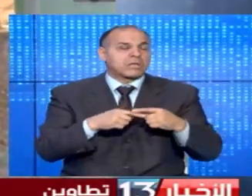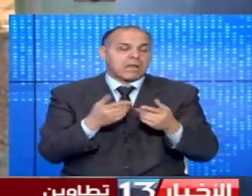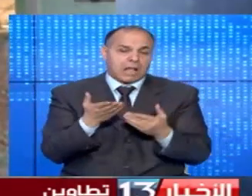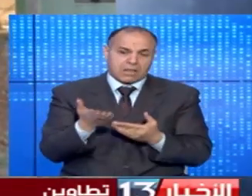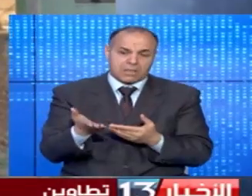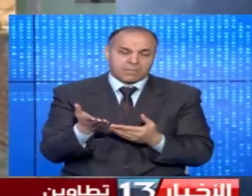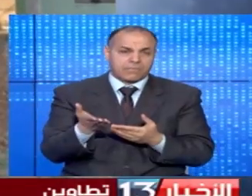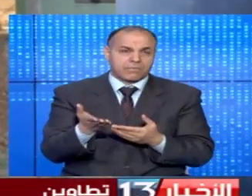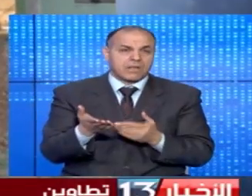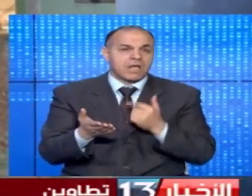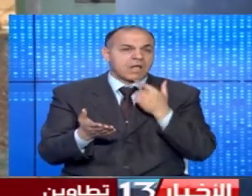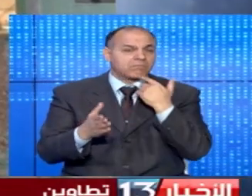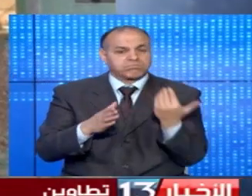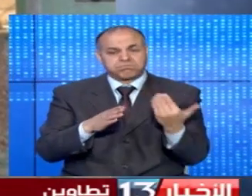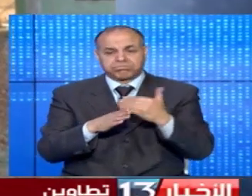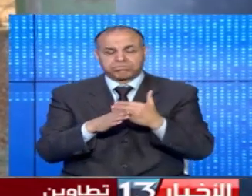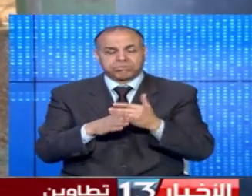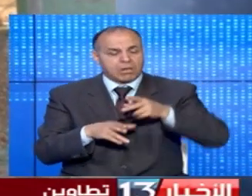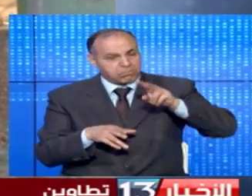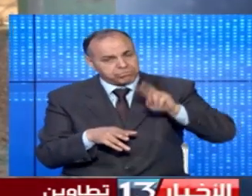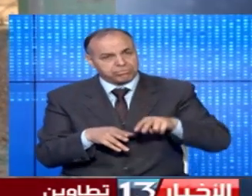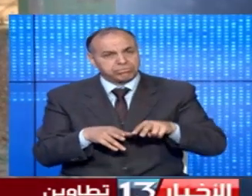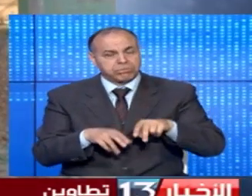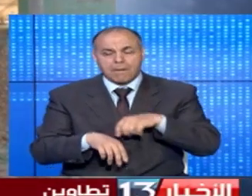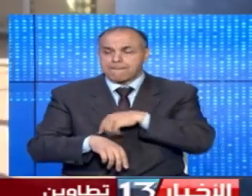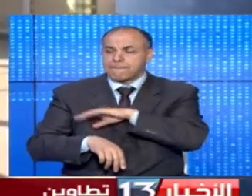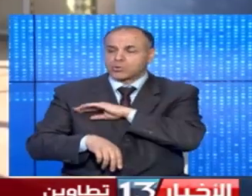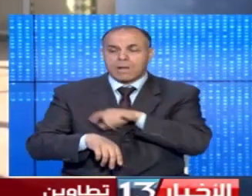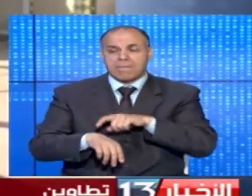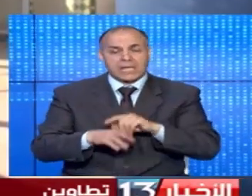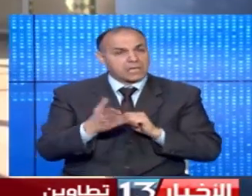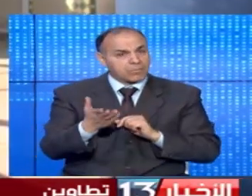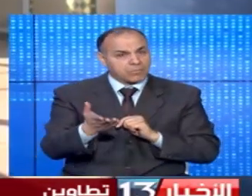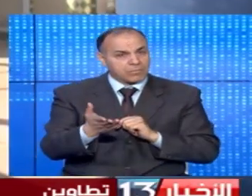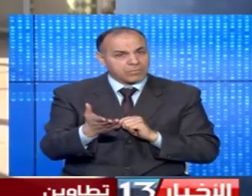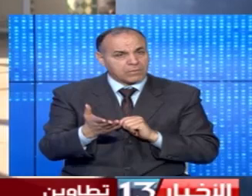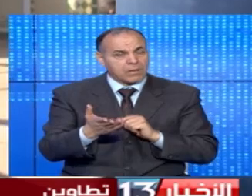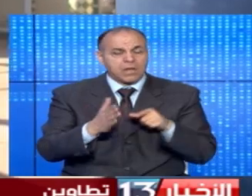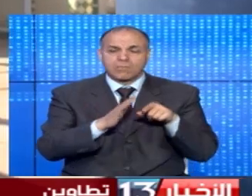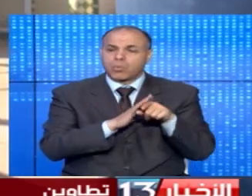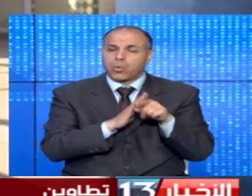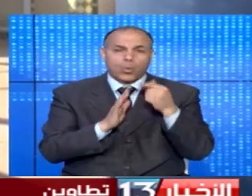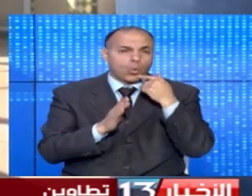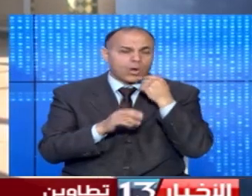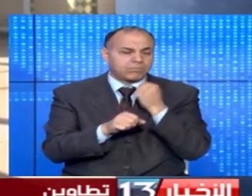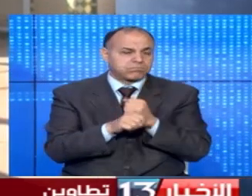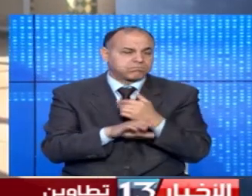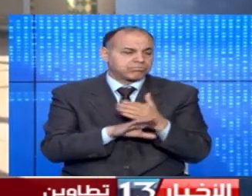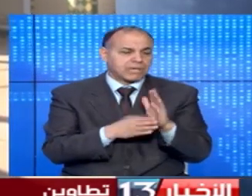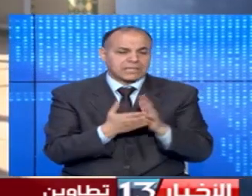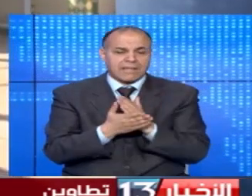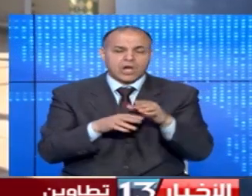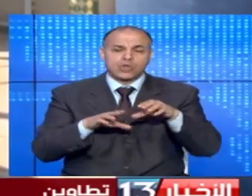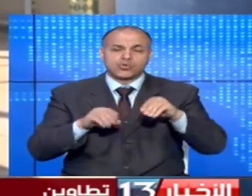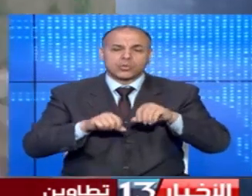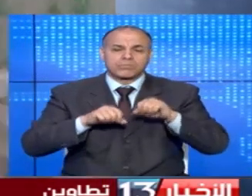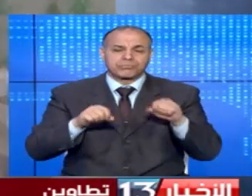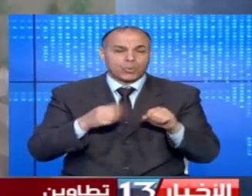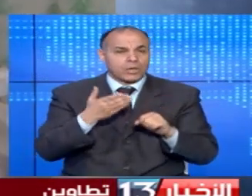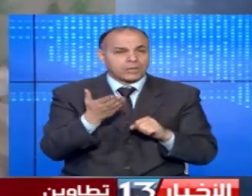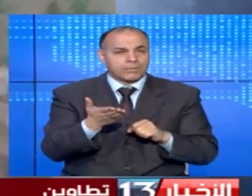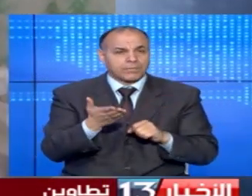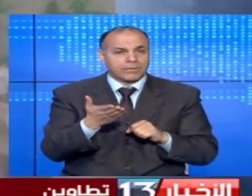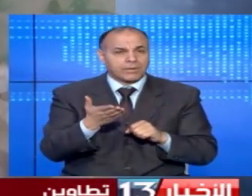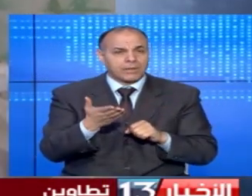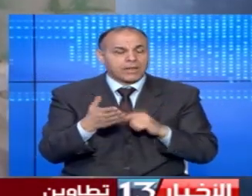دون تدخل حقيقي من الجهات المعنيه عمقها تعطل اشغال تهيئه السوق المركزيه حتى